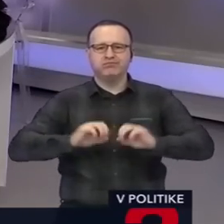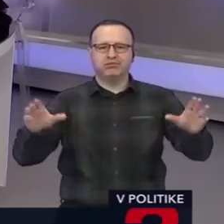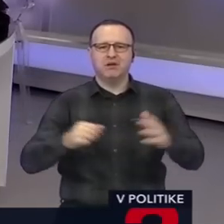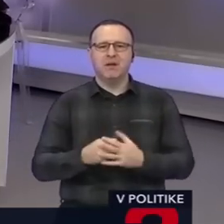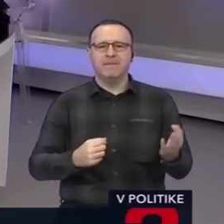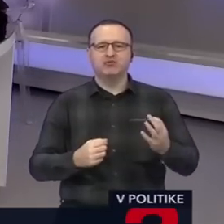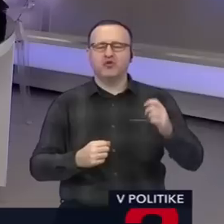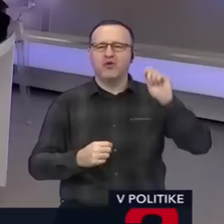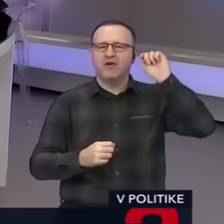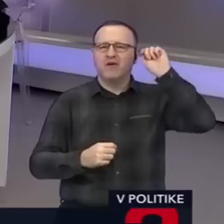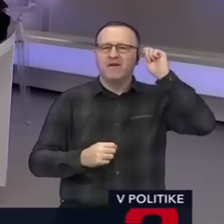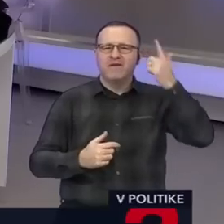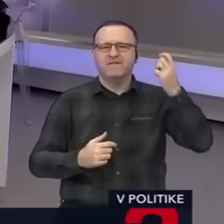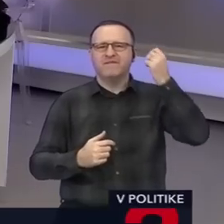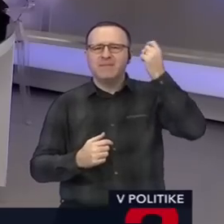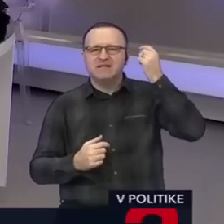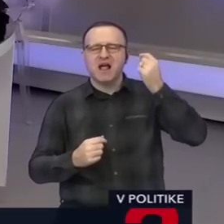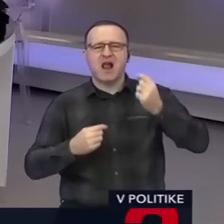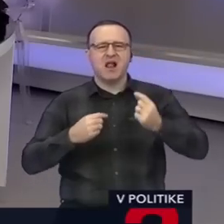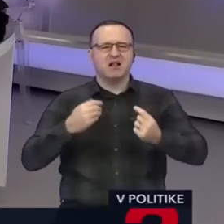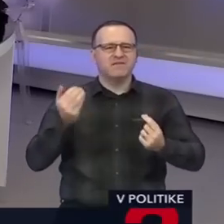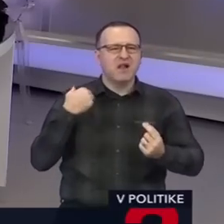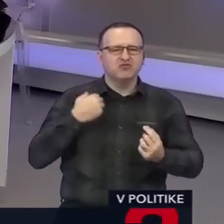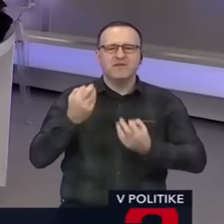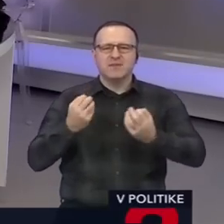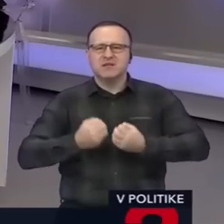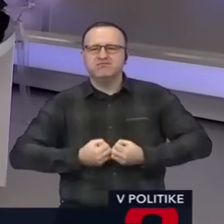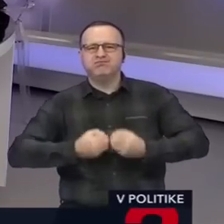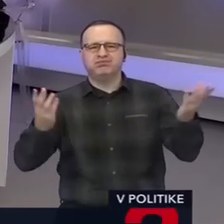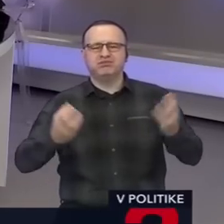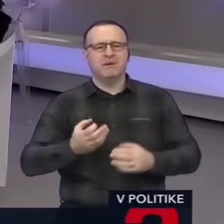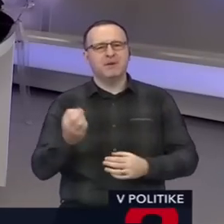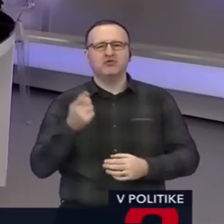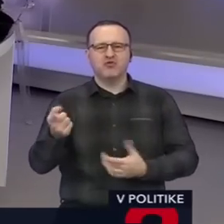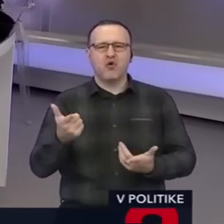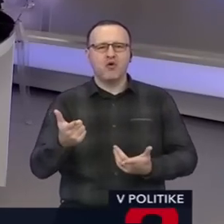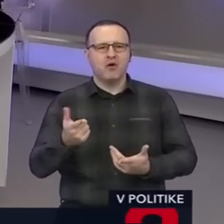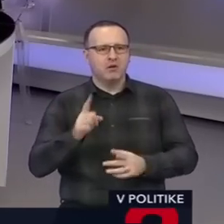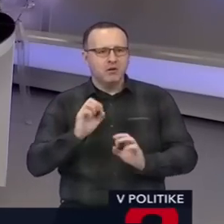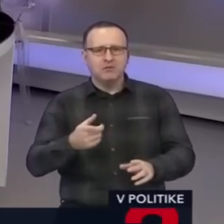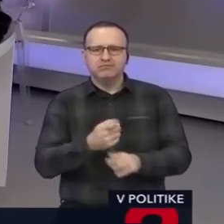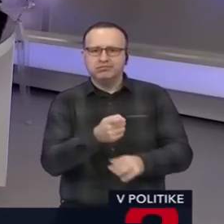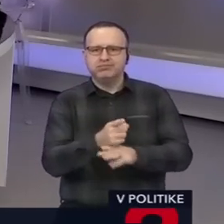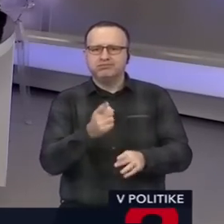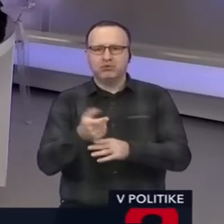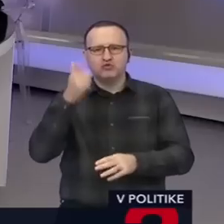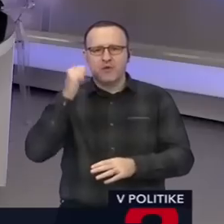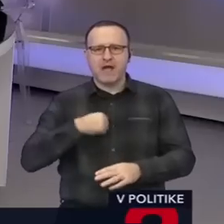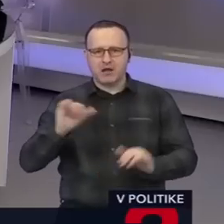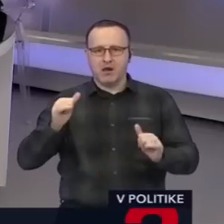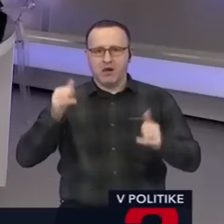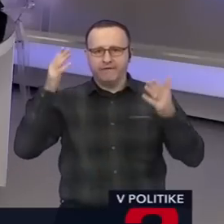konšpiračné teórie takú živnú pôdu? Prečo to podľa vás tak na Slovákov zaberá? To je dobrá otázka. Naozaj si myslím, že ide o dlhodobý